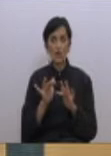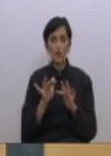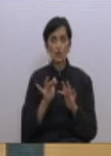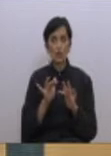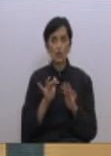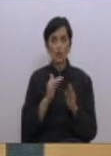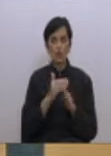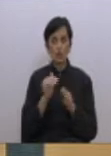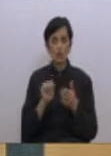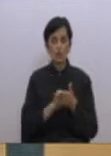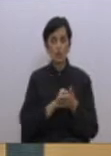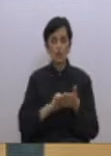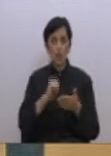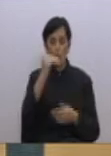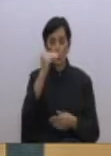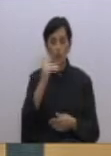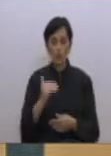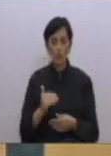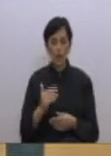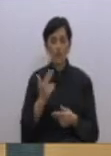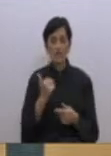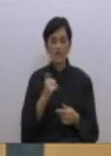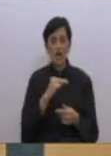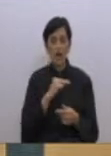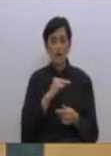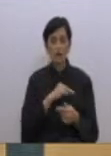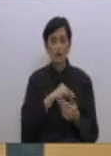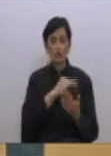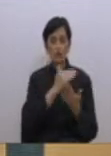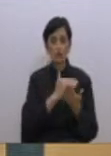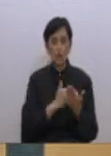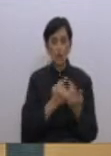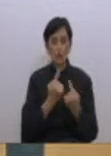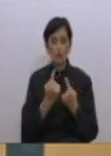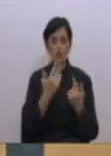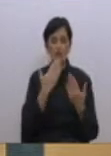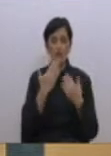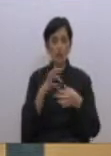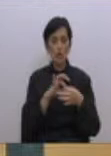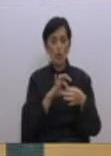სათანადო დოკუმენტაციებისა და სტრუქტურულ ერთეულებს შორის